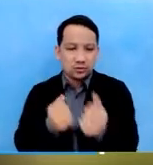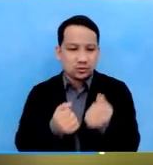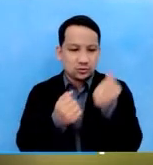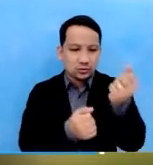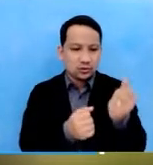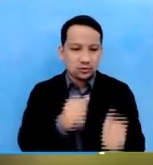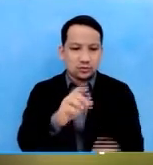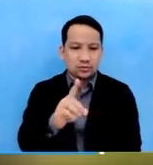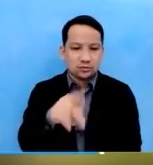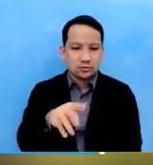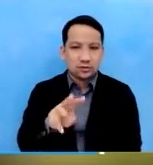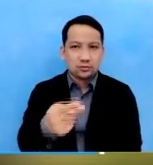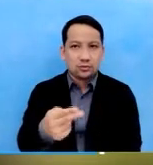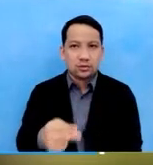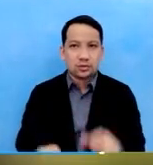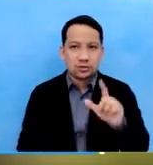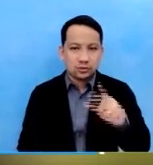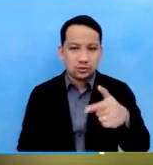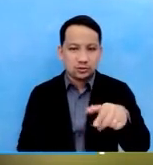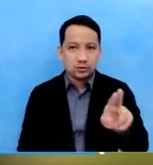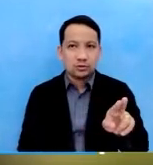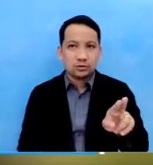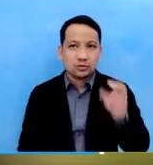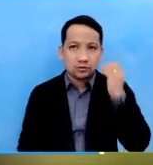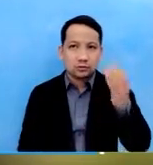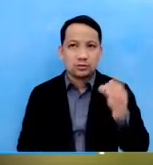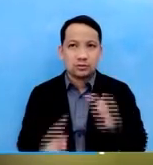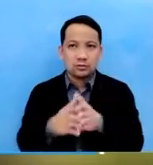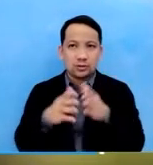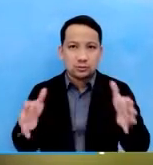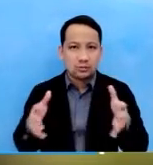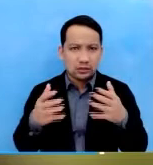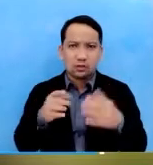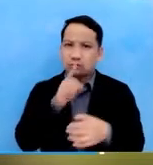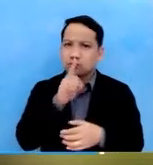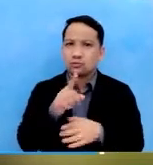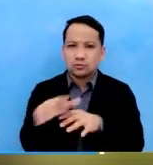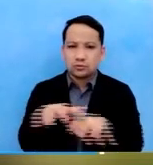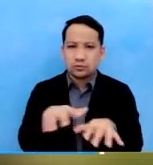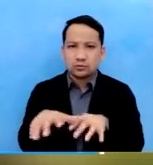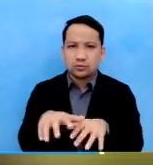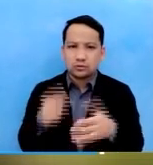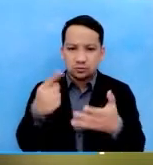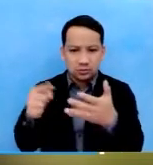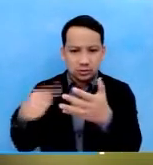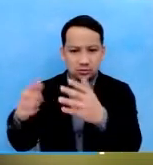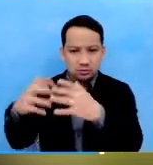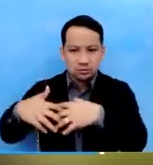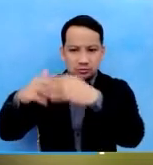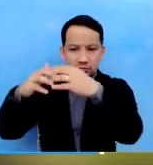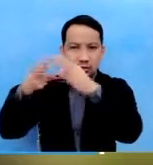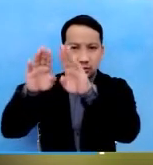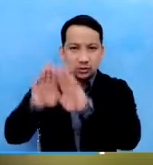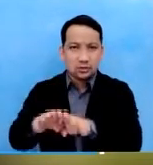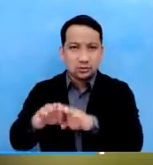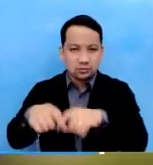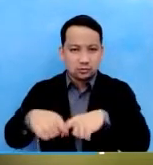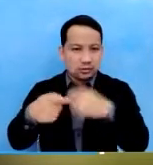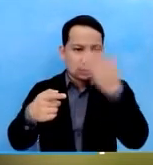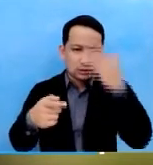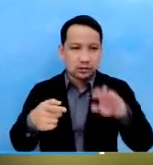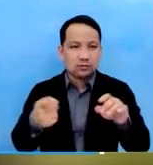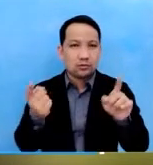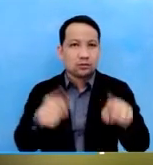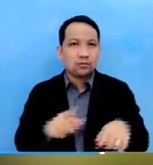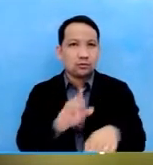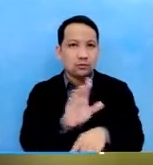local governments, because it was a kind of, medyo malakas yung earthquake, chikin nila lahat ang mga buildings. Because you never know, pag naapektuhan